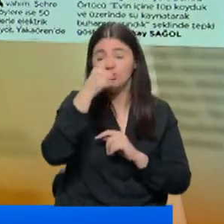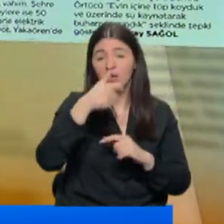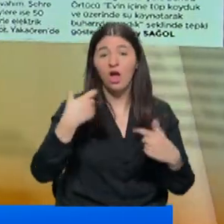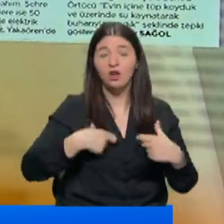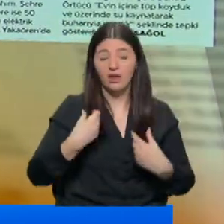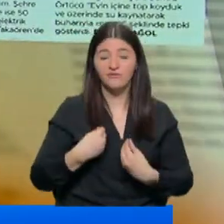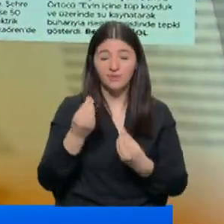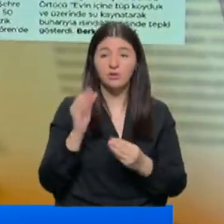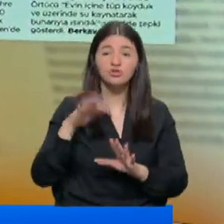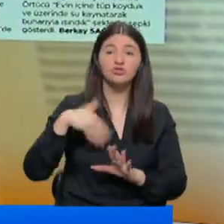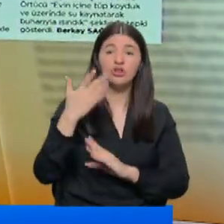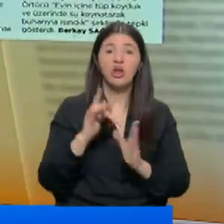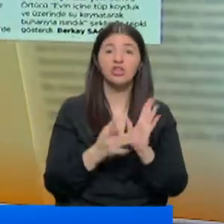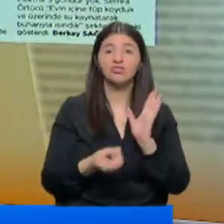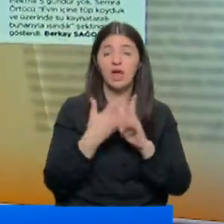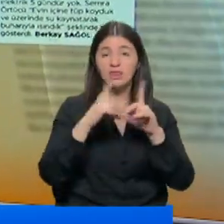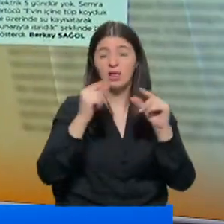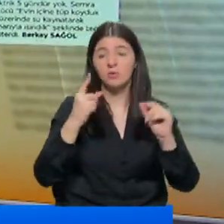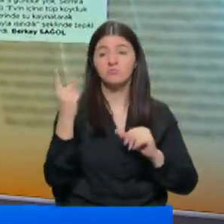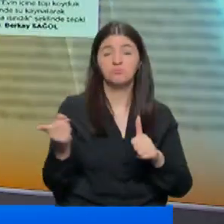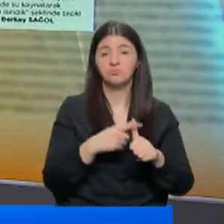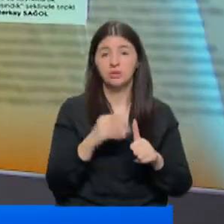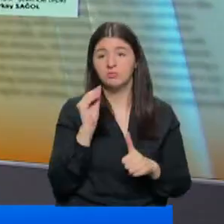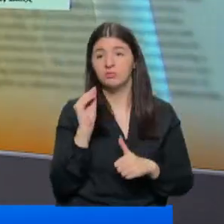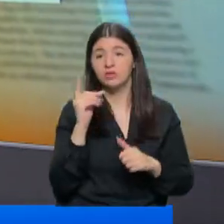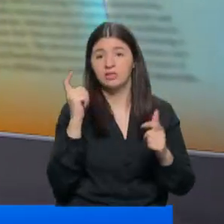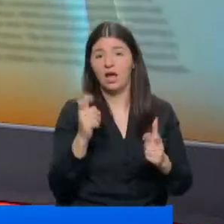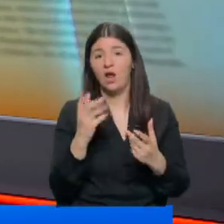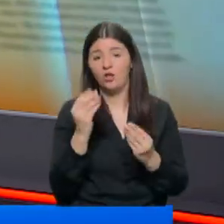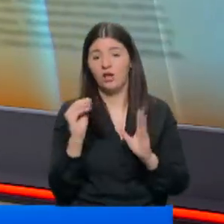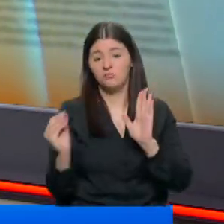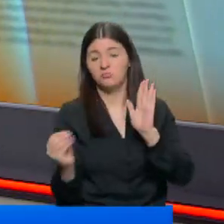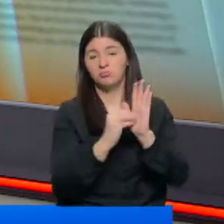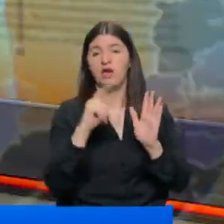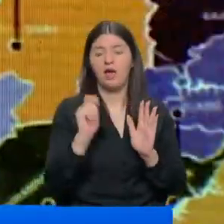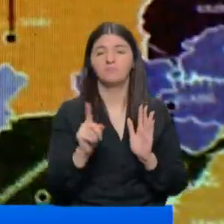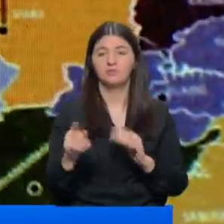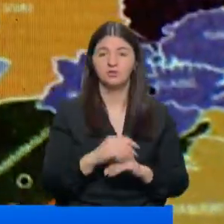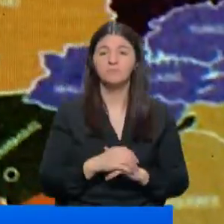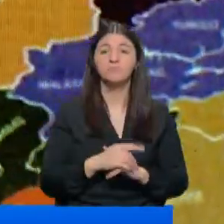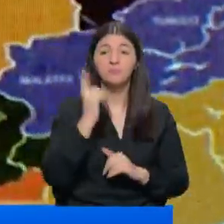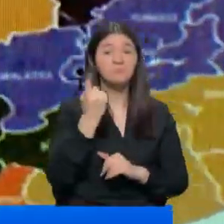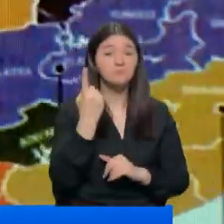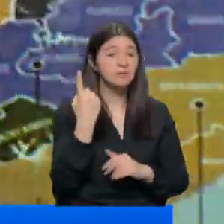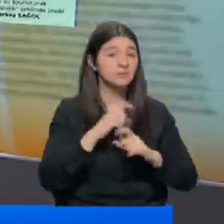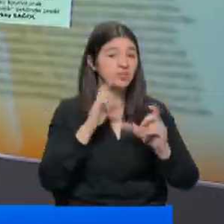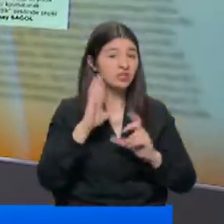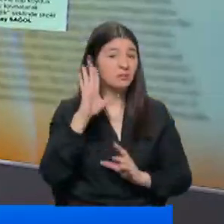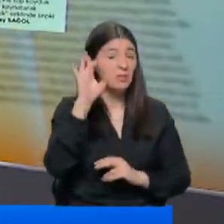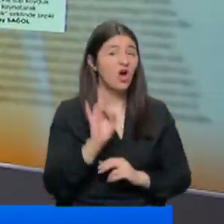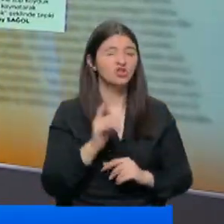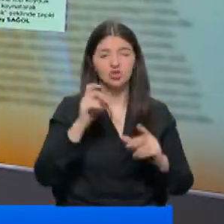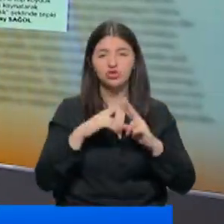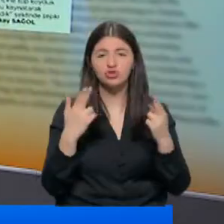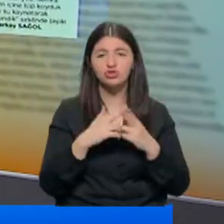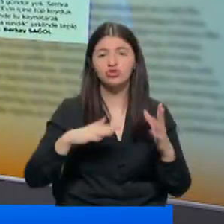özelleştirmeden sonra ortaya çıkan tabloyu da bir sayfada yer olarak markette aktarmışlar kat bir bahçede gidelim ama önce